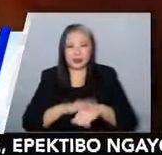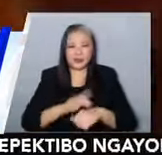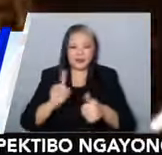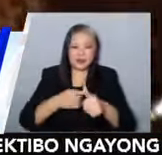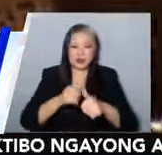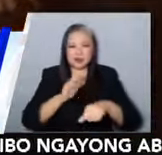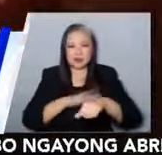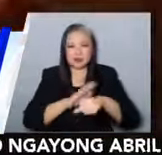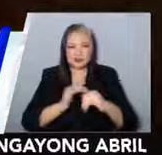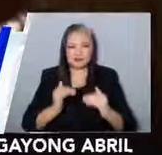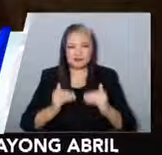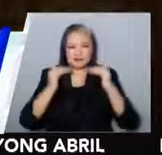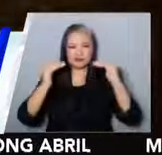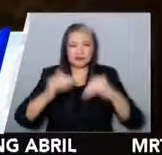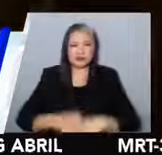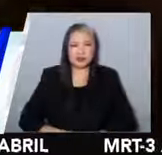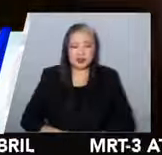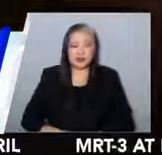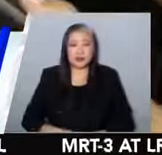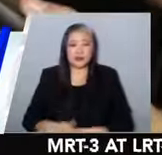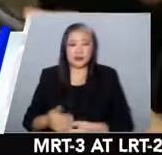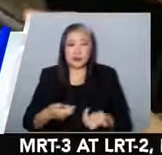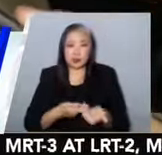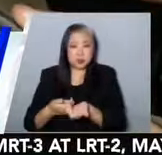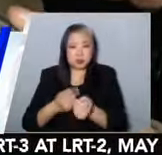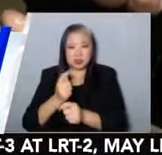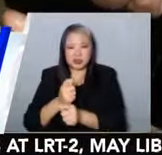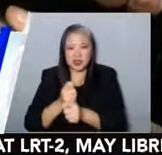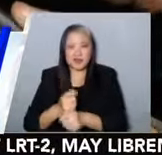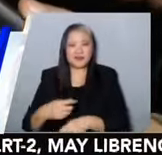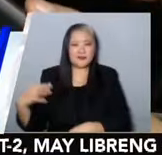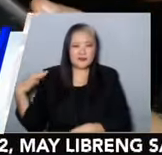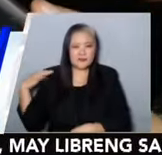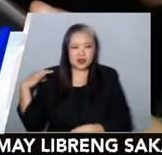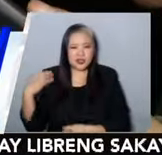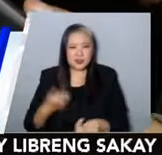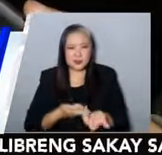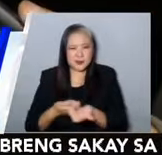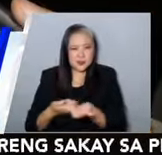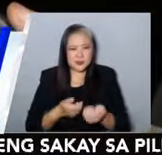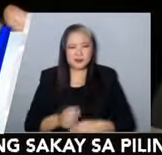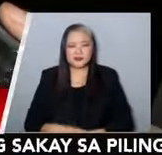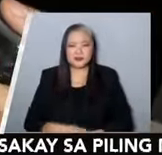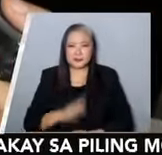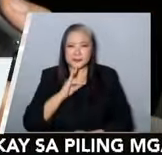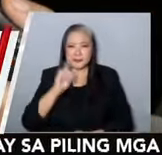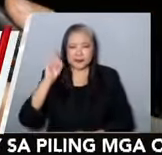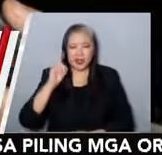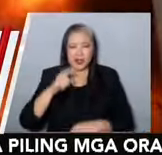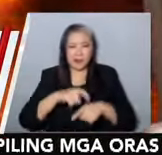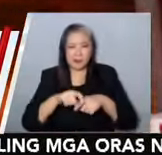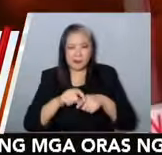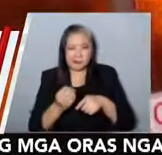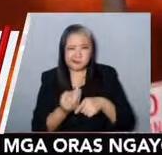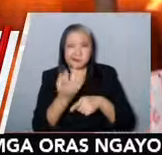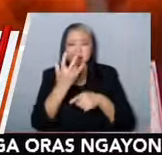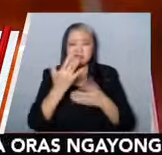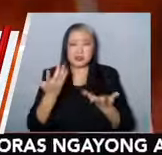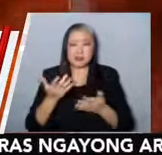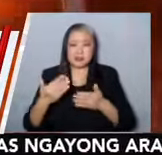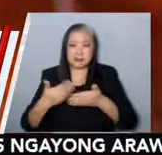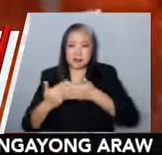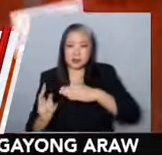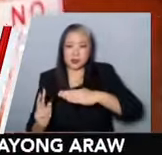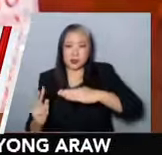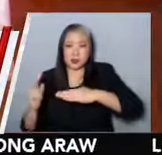nilang rumisponde katuwang mga fire volunteer. Biglang may nag-spark doon sa may gitna, yung malapit doon sa may overpass. Yung full